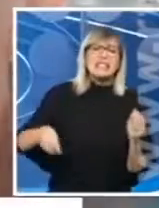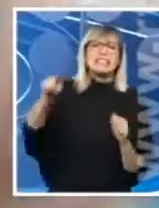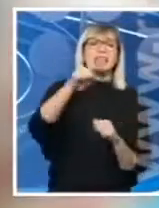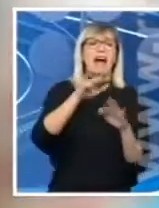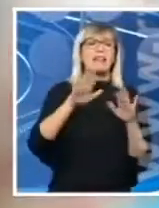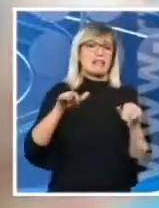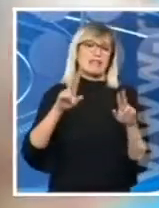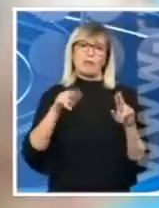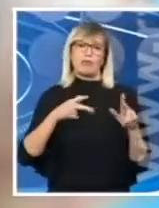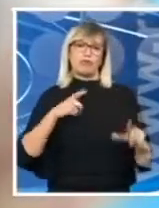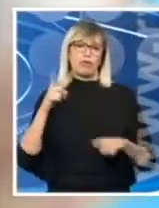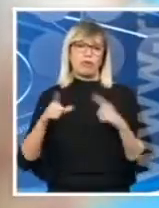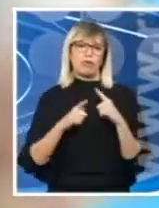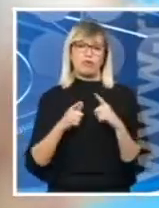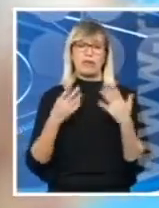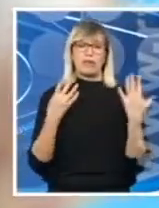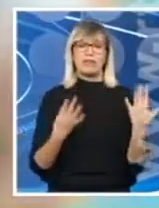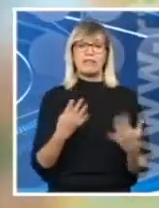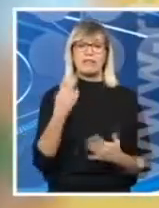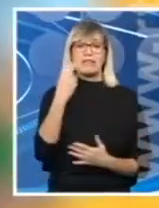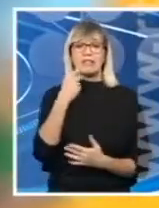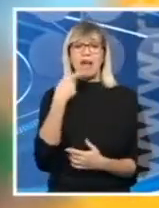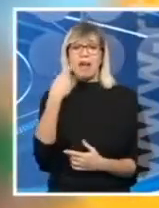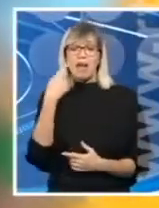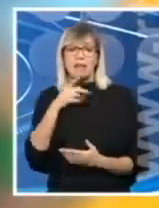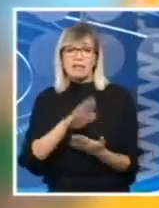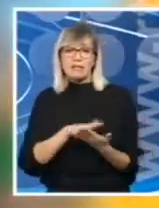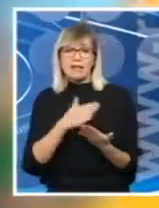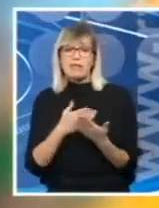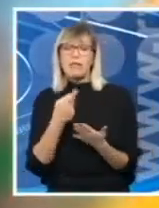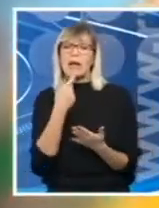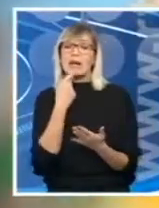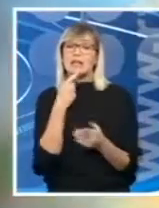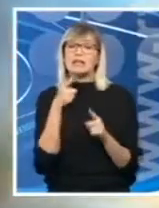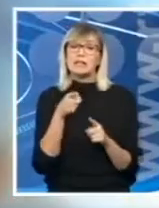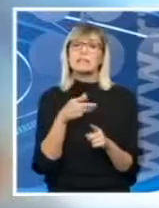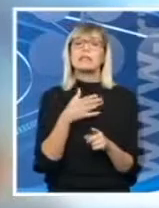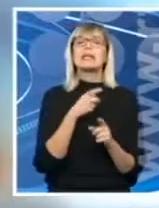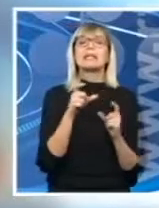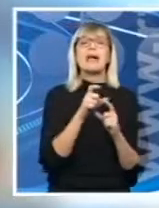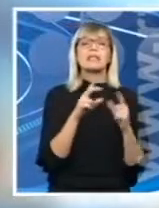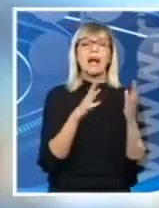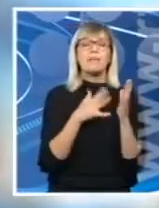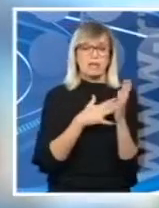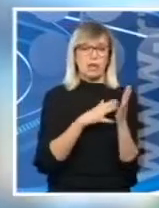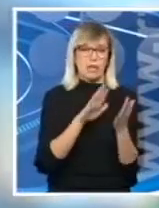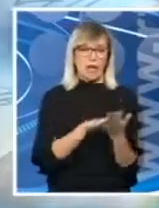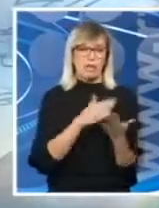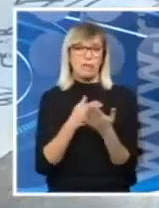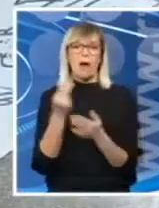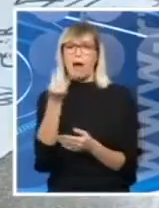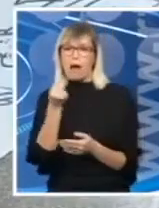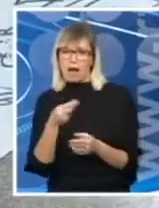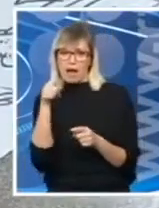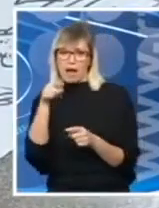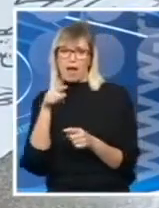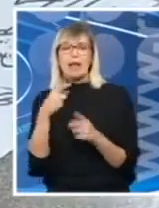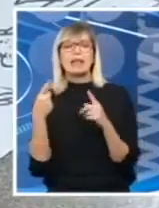ja. Prevedena je na 92 jezika. Na srpskom je čitamo i u prevodu Slavice Milosavljević sa ilustracijama Tihomira